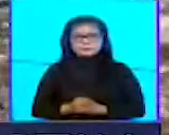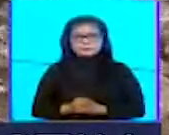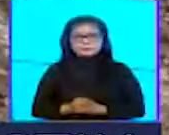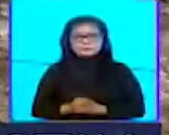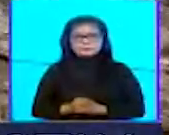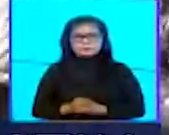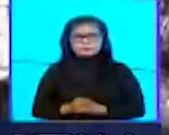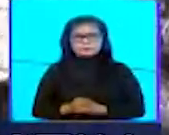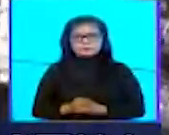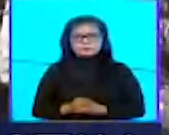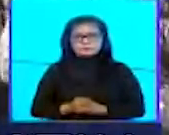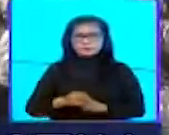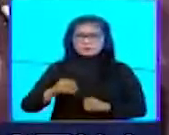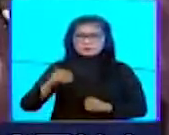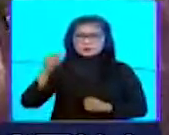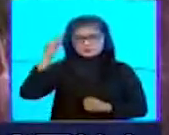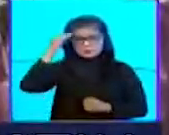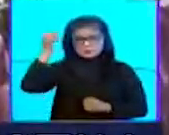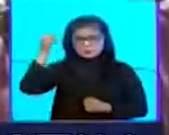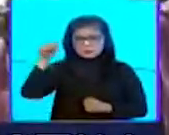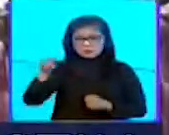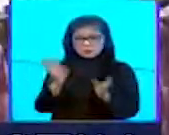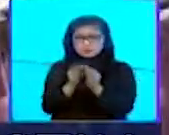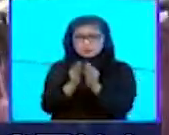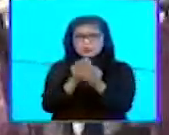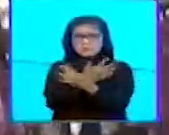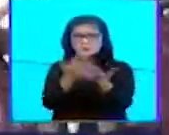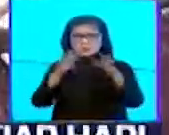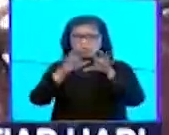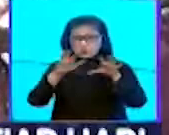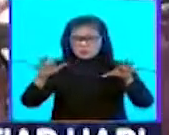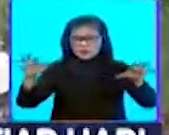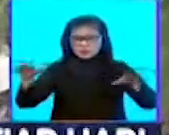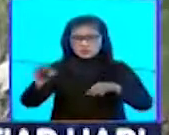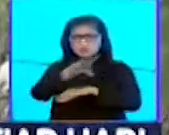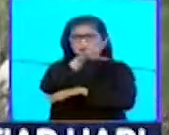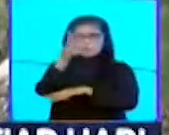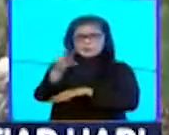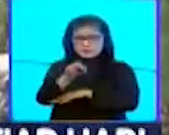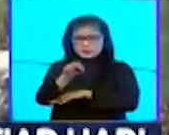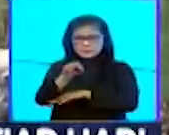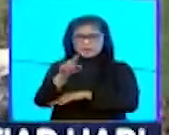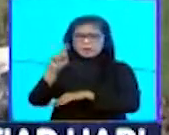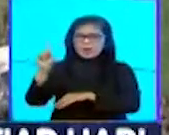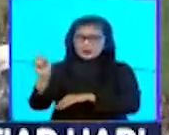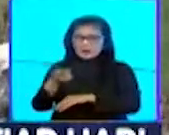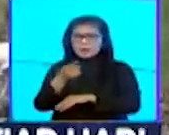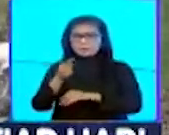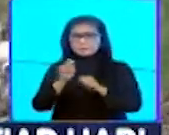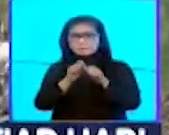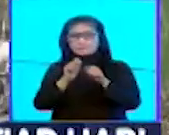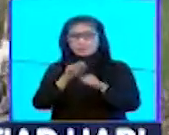Sebagai provinsi yang memiliki penduduk paling banyak di Indonesia, Jawa Barat menghasilkan 35 ribu ton sampah organik dan non-organik setiap